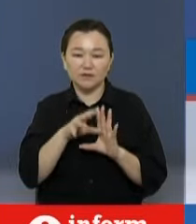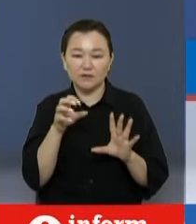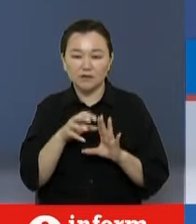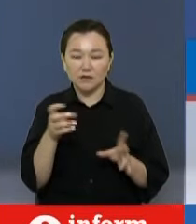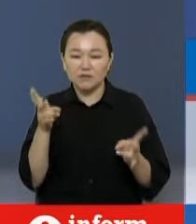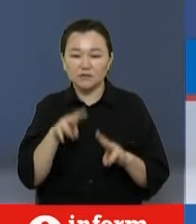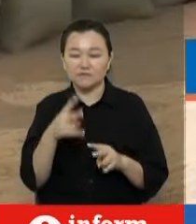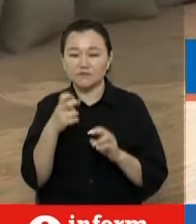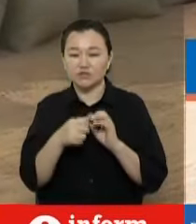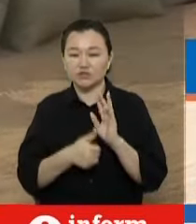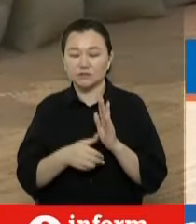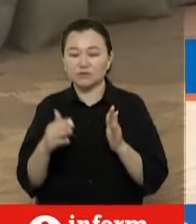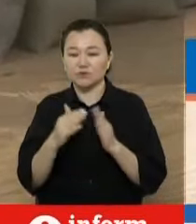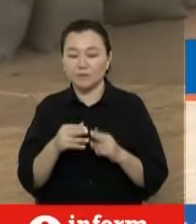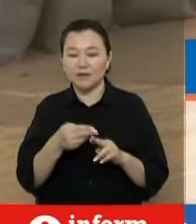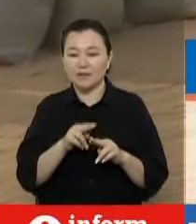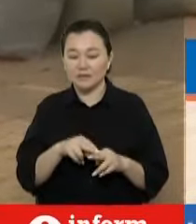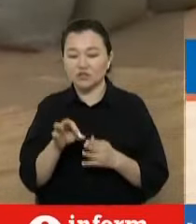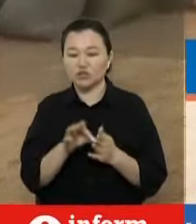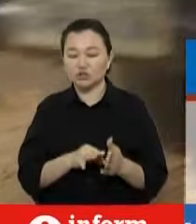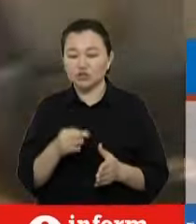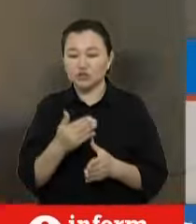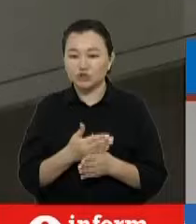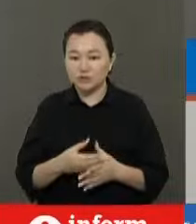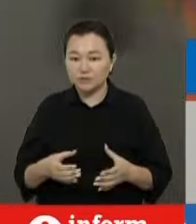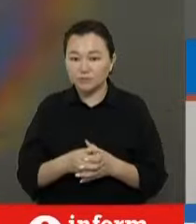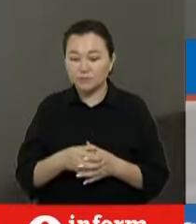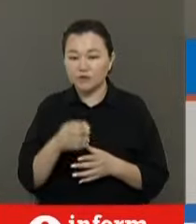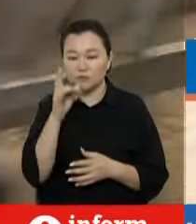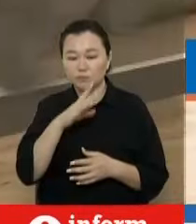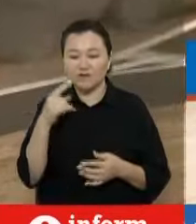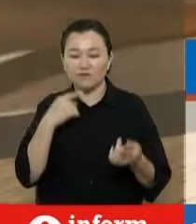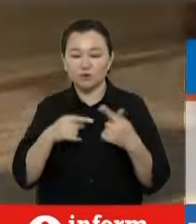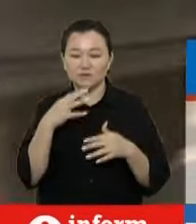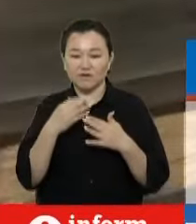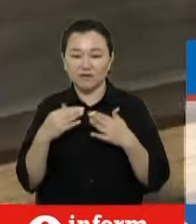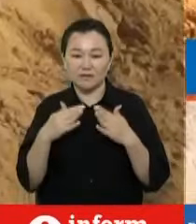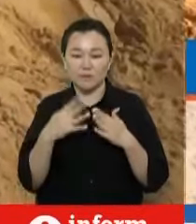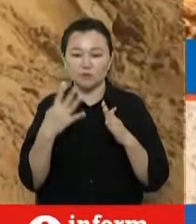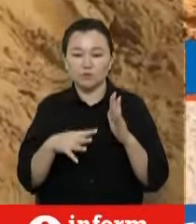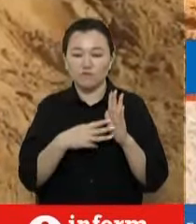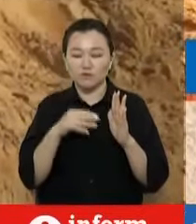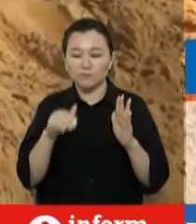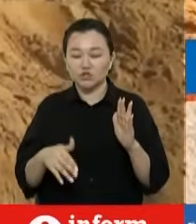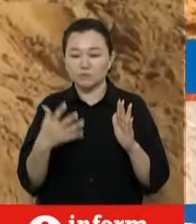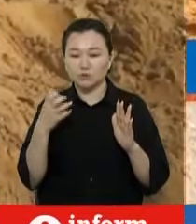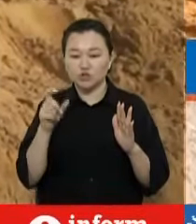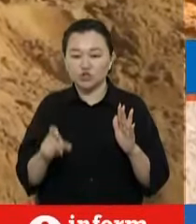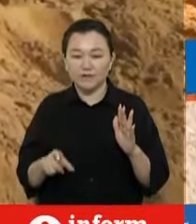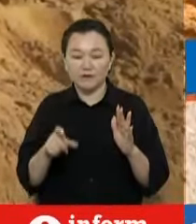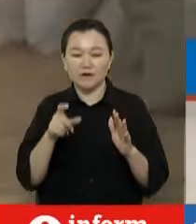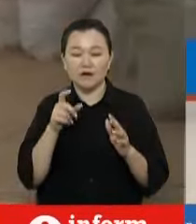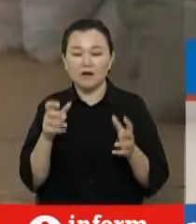потопленных 216 домов. По данным оперативного штаба, на сегодня по республике вернулись в свои дома свыше 48,5 тысяч человек.